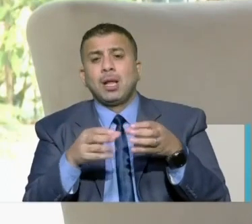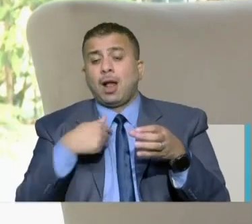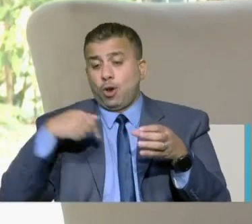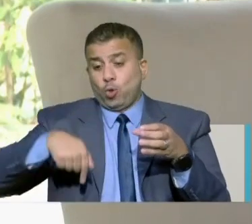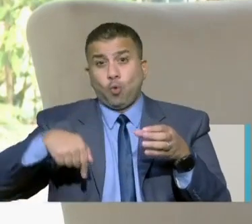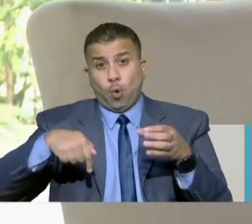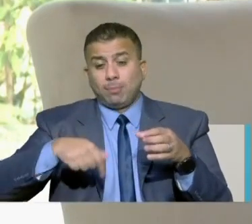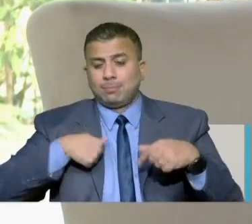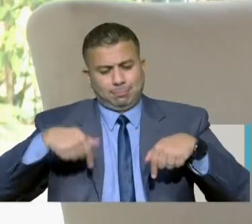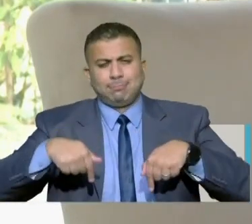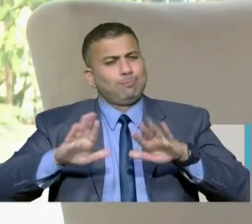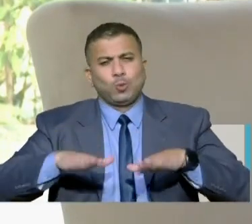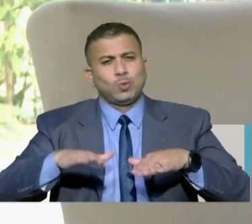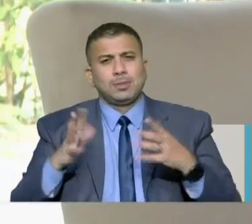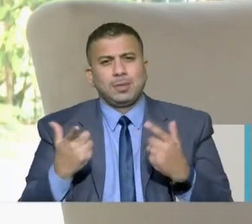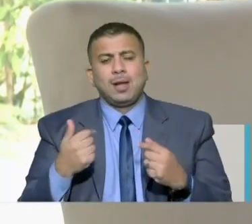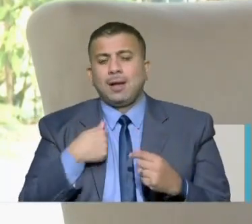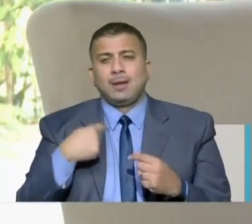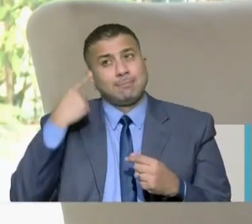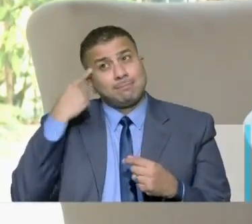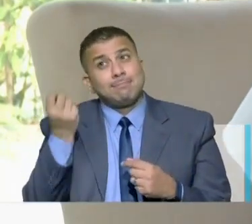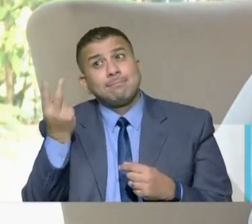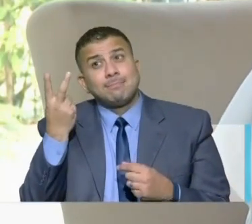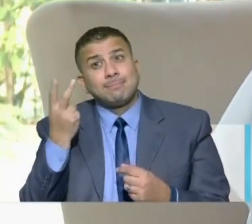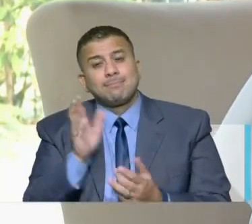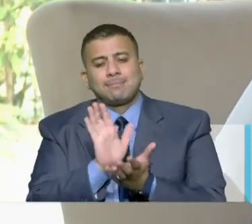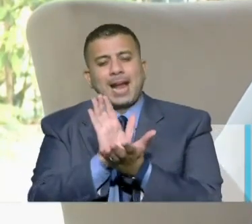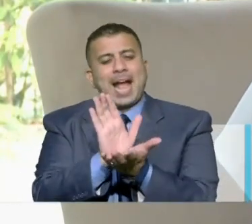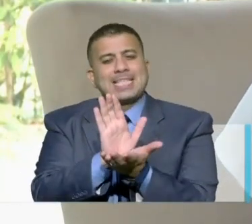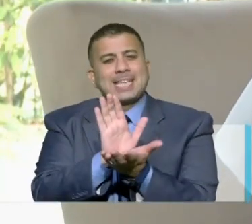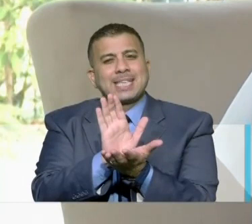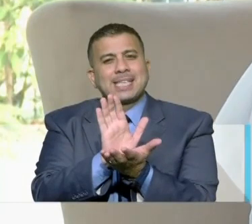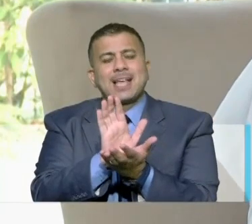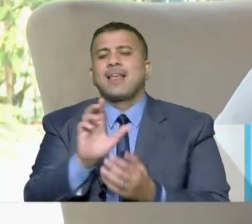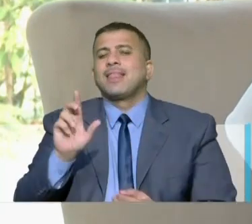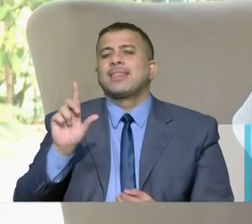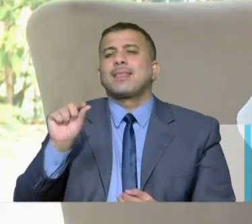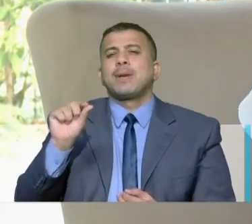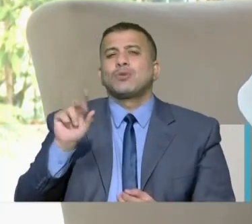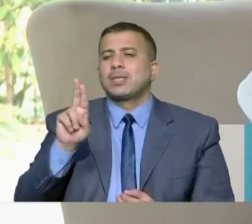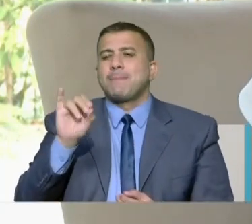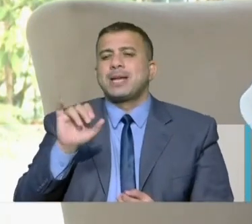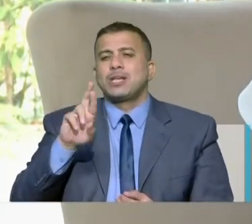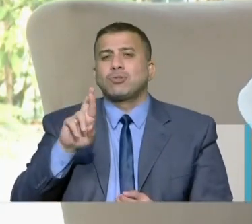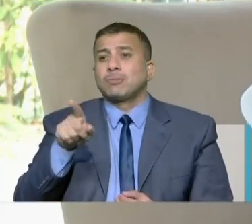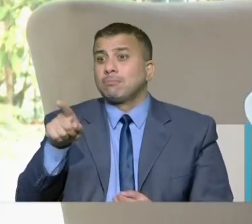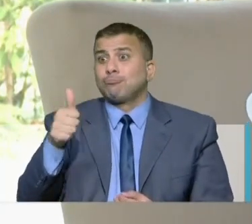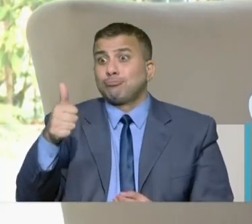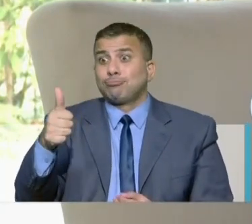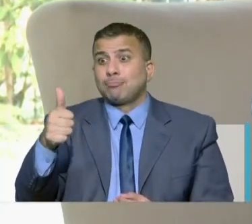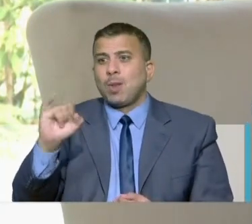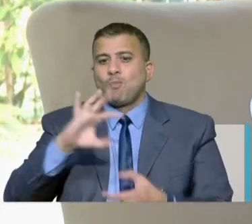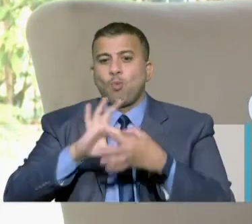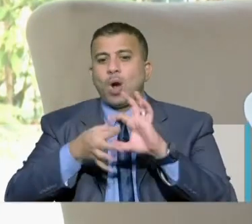اليوم هنا نطلق جائزه التميز وندرس كيف نقدر نميز